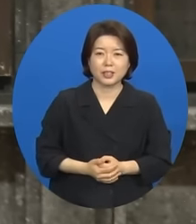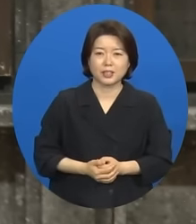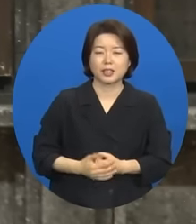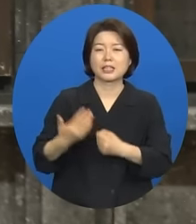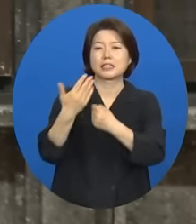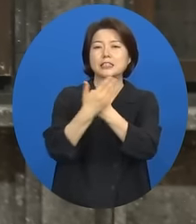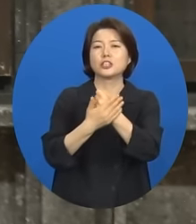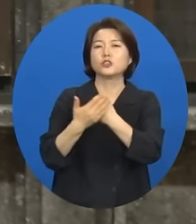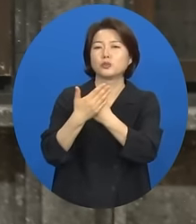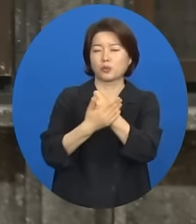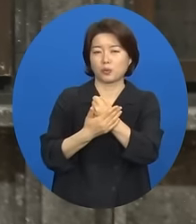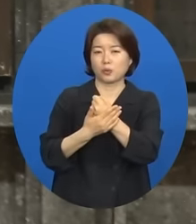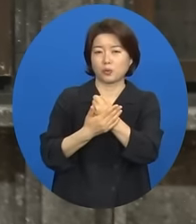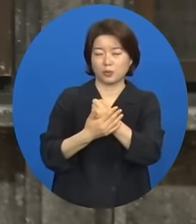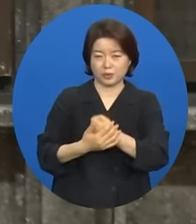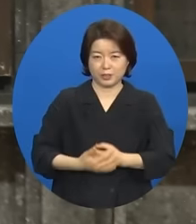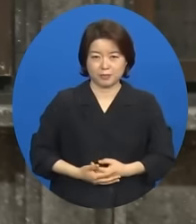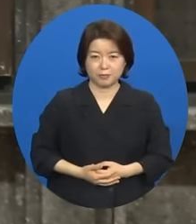은총.